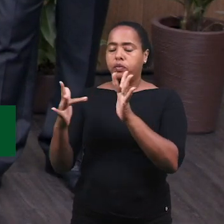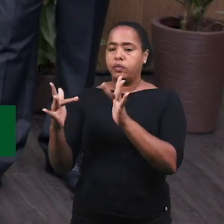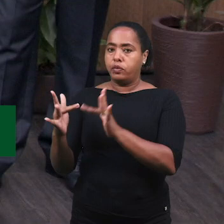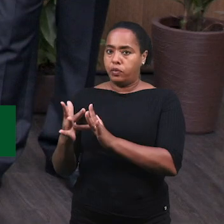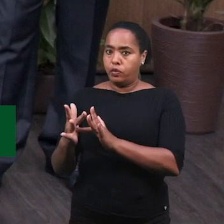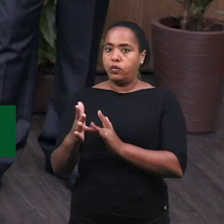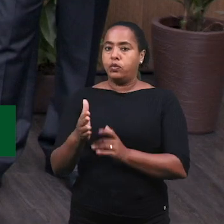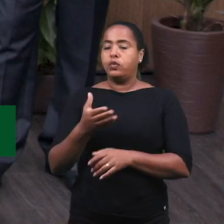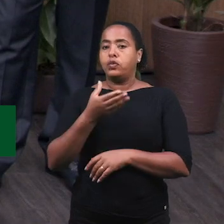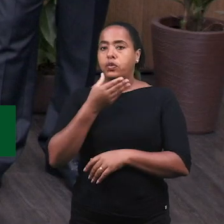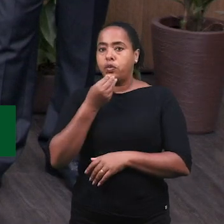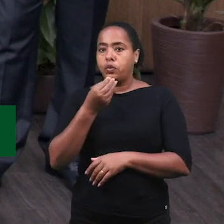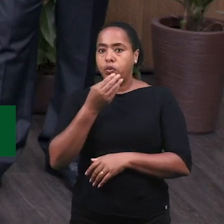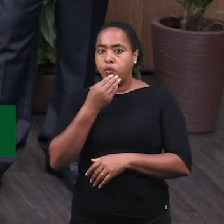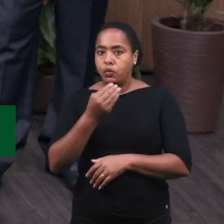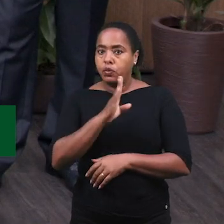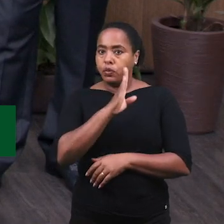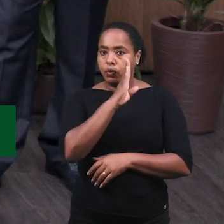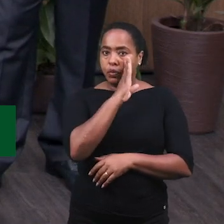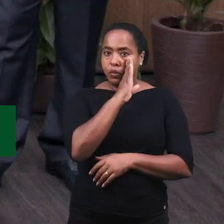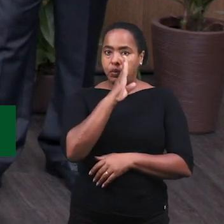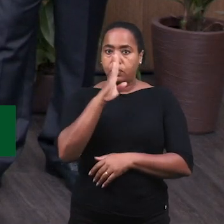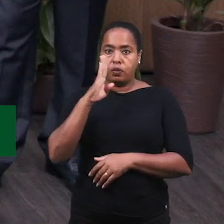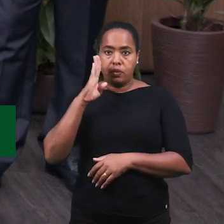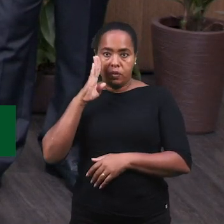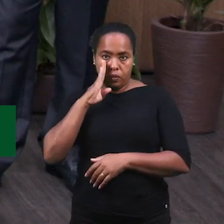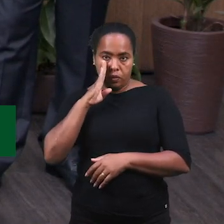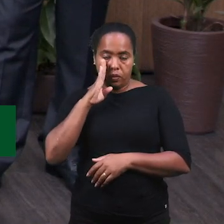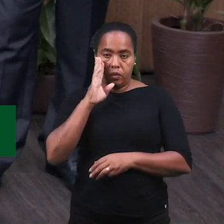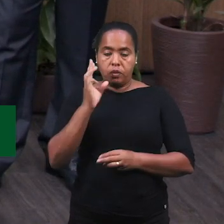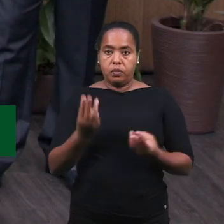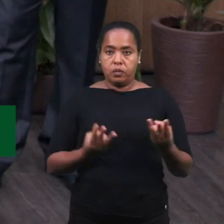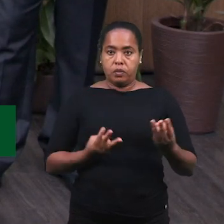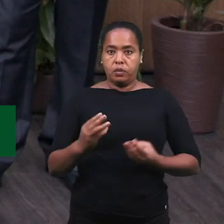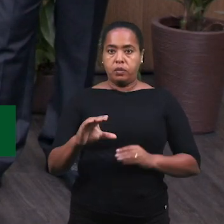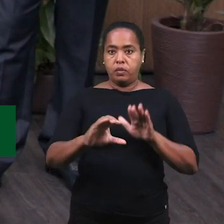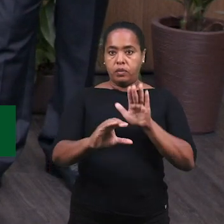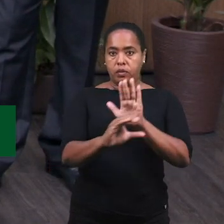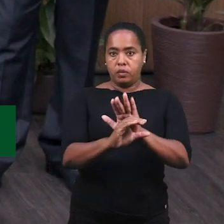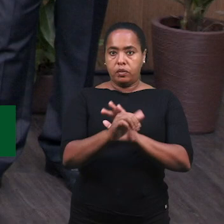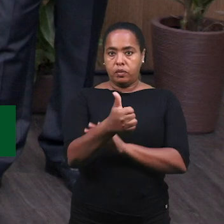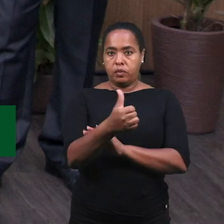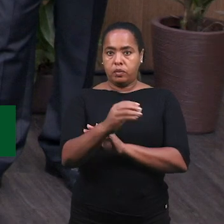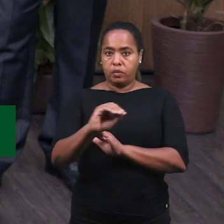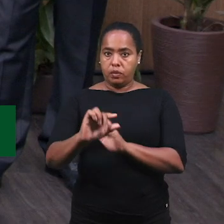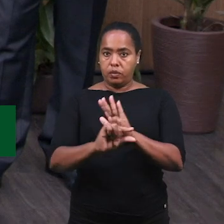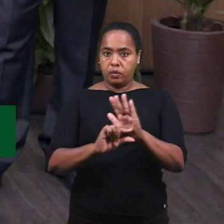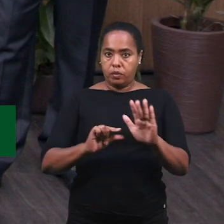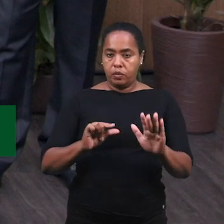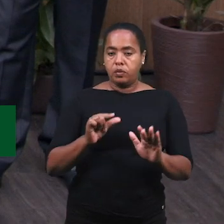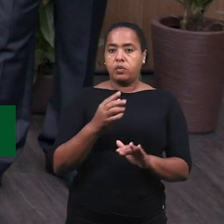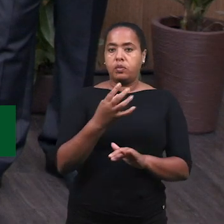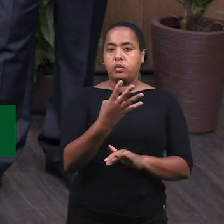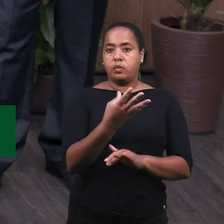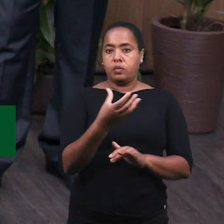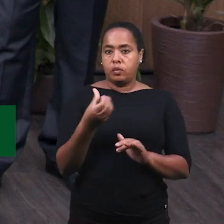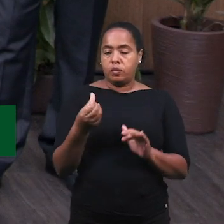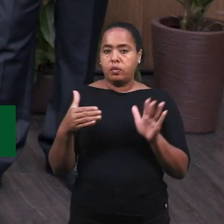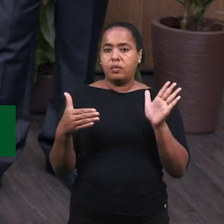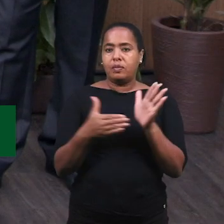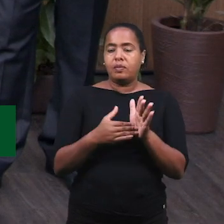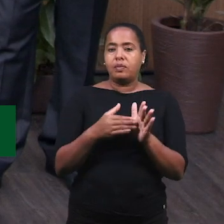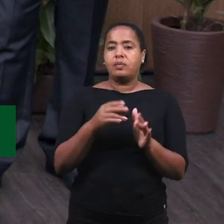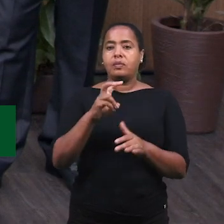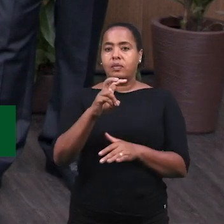о встрече Господа Иисуса со слепым Вартимеем, как написано в Евангелии от Марка, главе 10, стихи 46